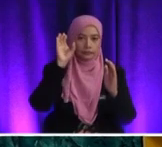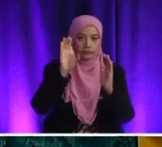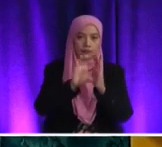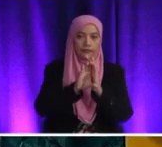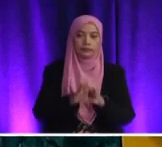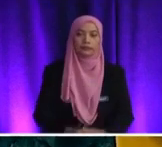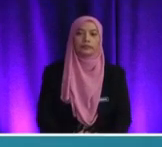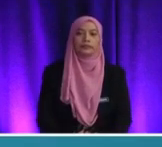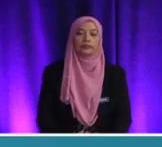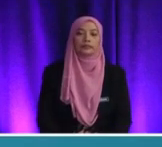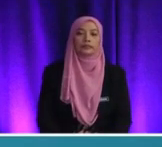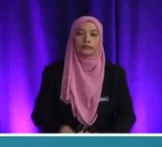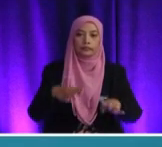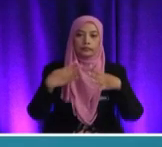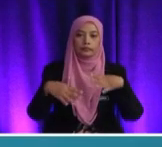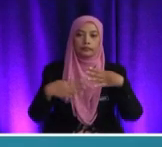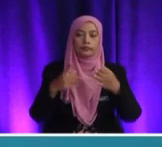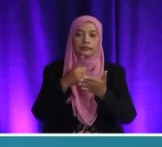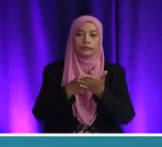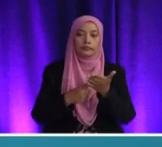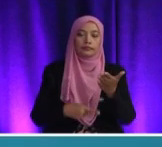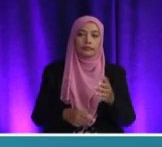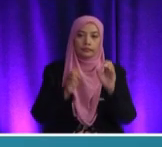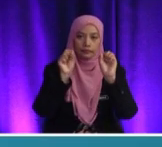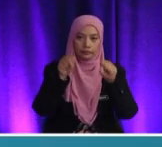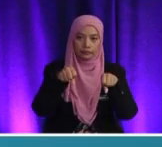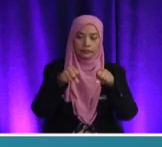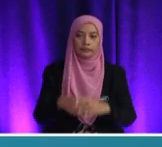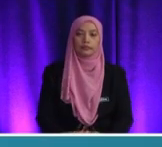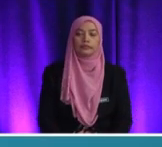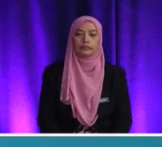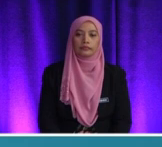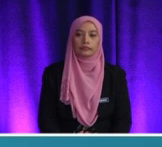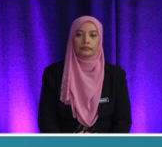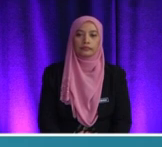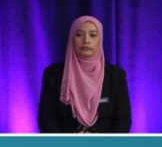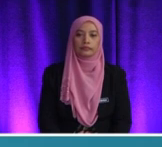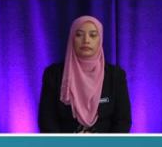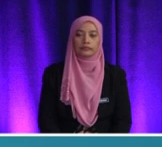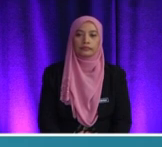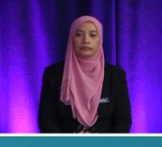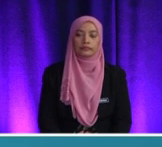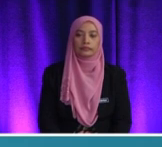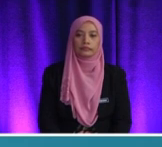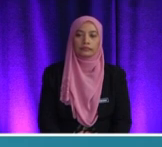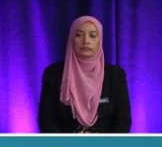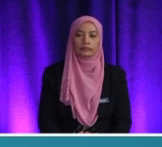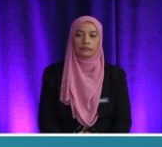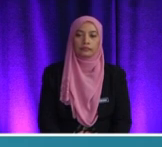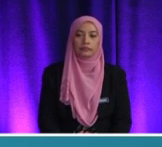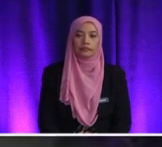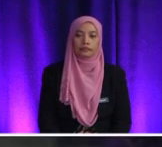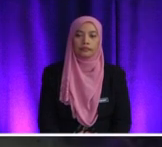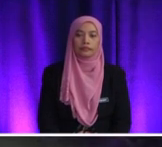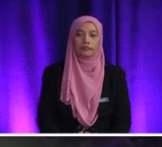gaya bidang apapun ya Oke boleh tiga figura di depan kita nih namanya cukup siapa Nah